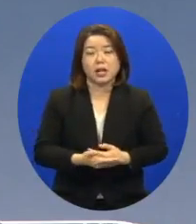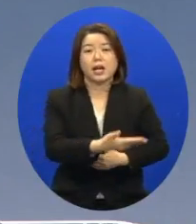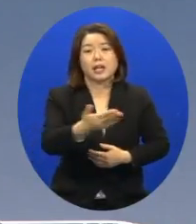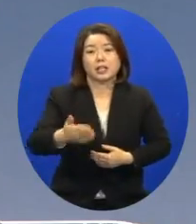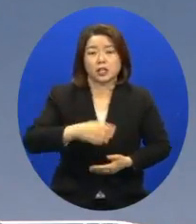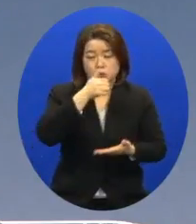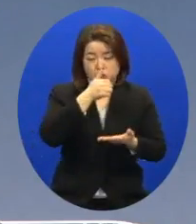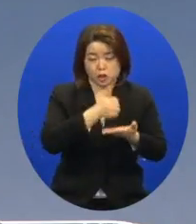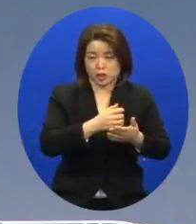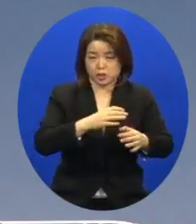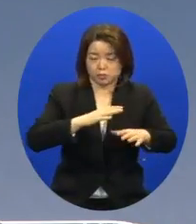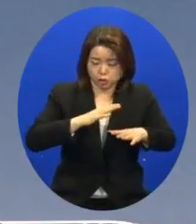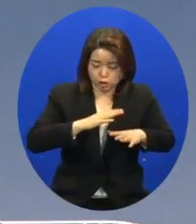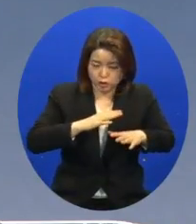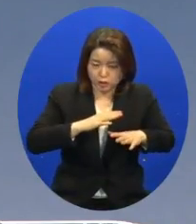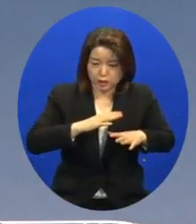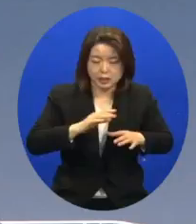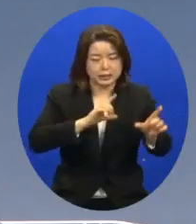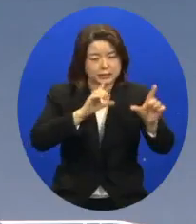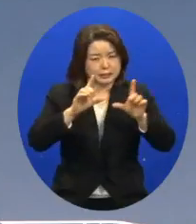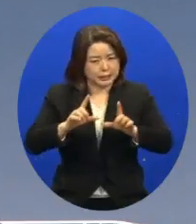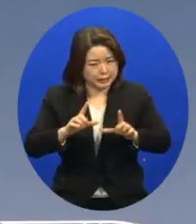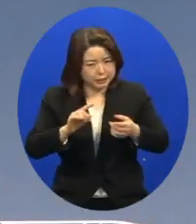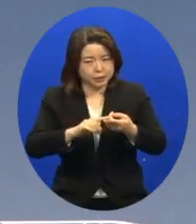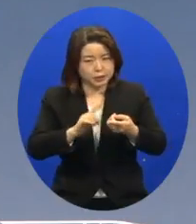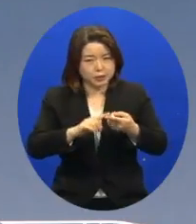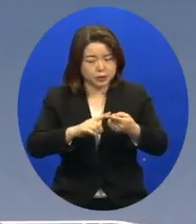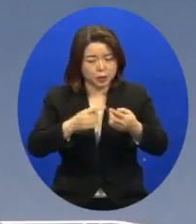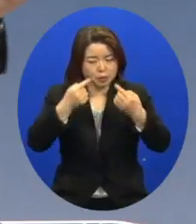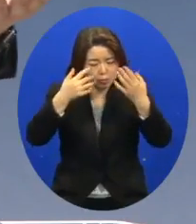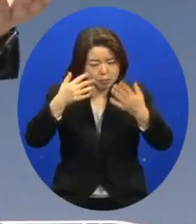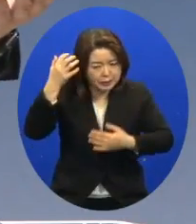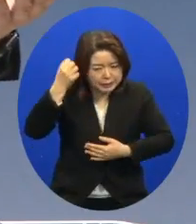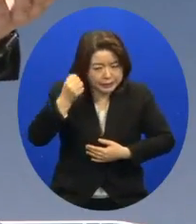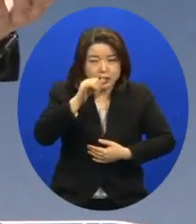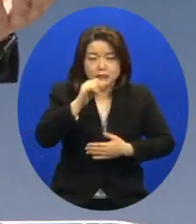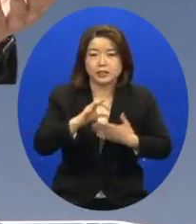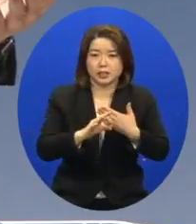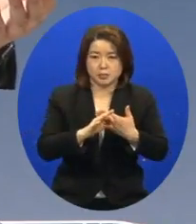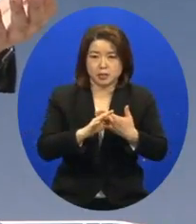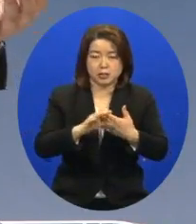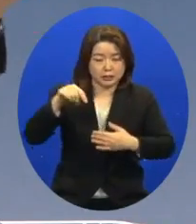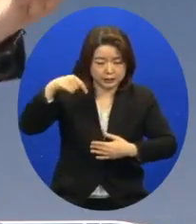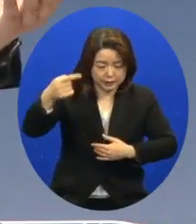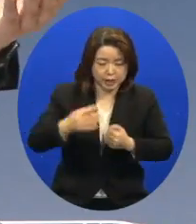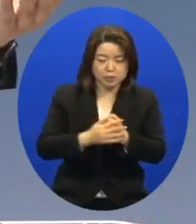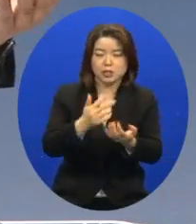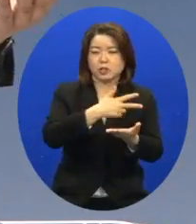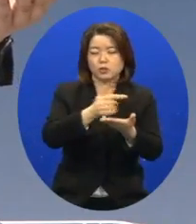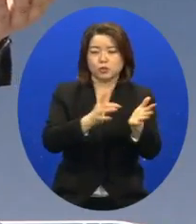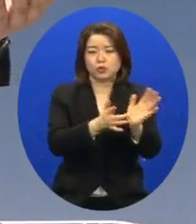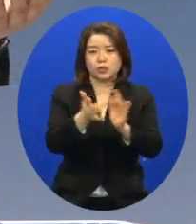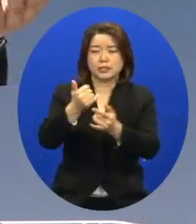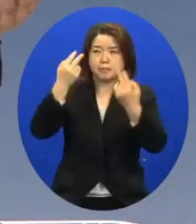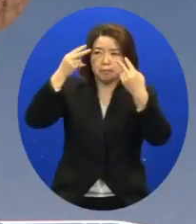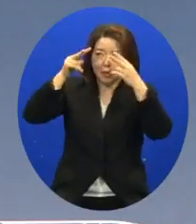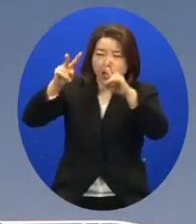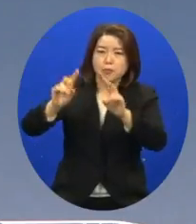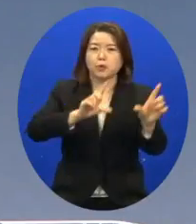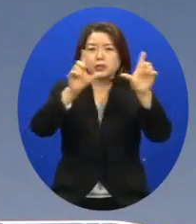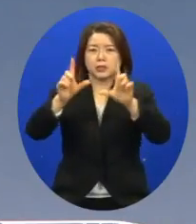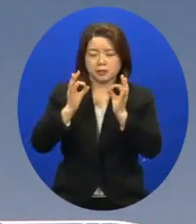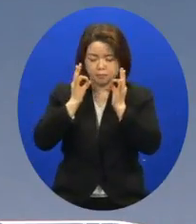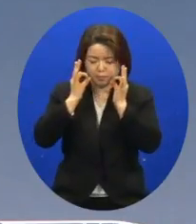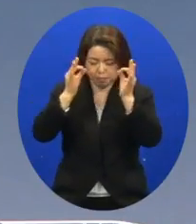분명하게 인지 했다면 주 예수님을 바라 보이는 삶을 힘써야 한다는 겁니다